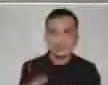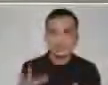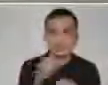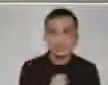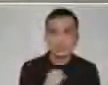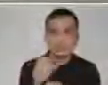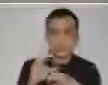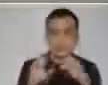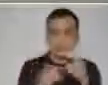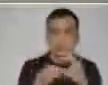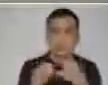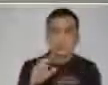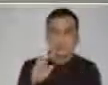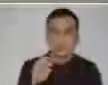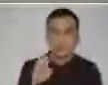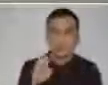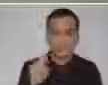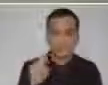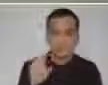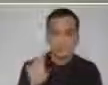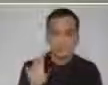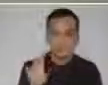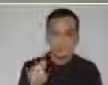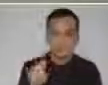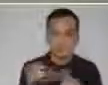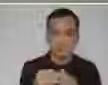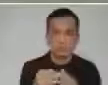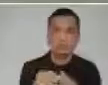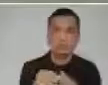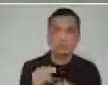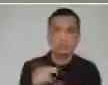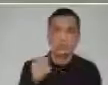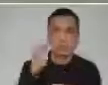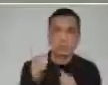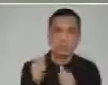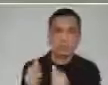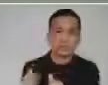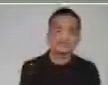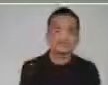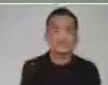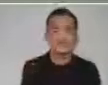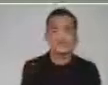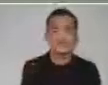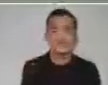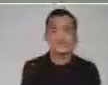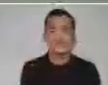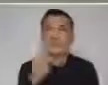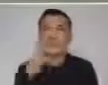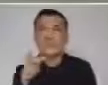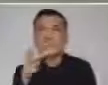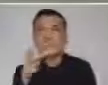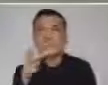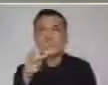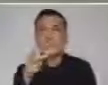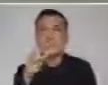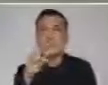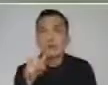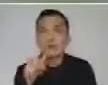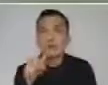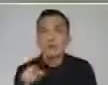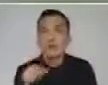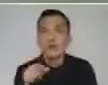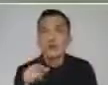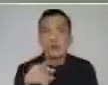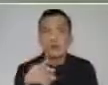quarantine status, liban na lamang sa lungsod na Makati na nagpapatupad ng modified number coding scheme. Ibig sabihin, kung ang